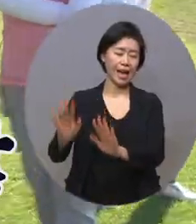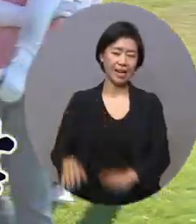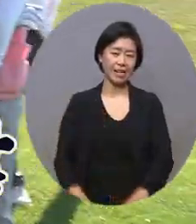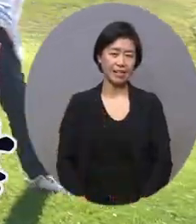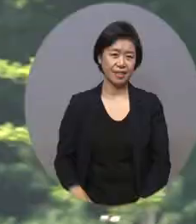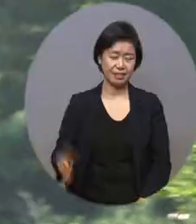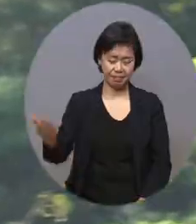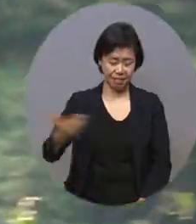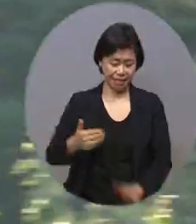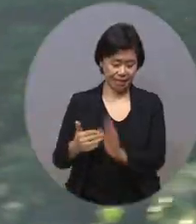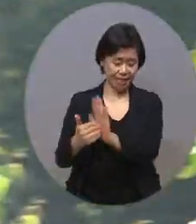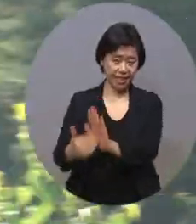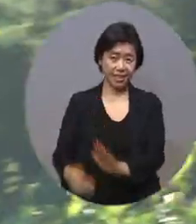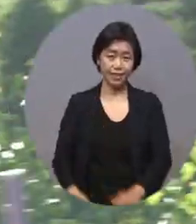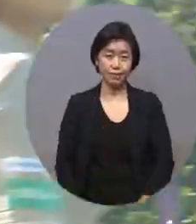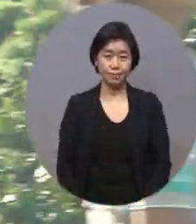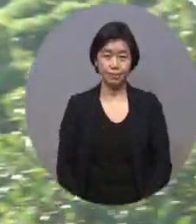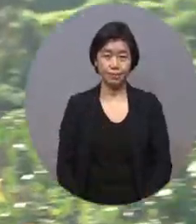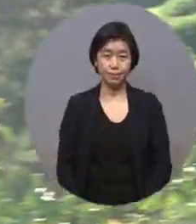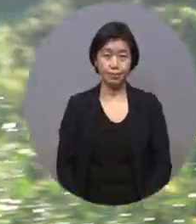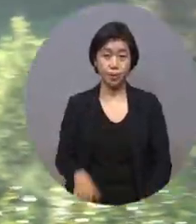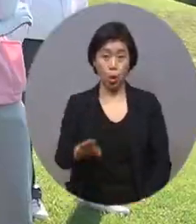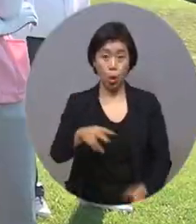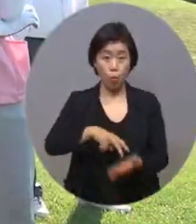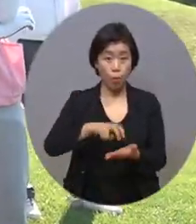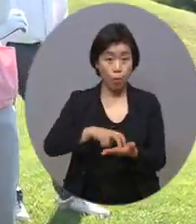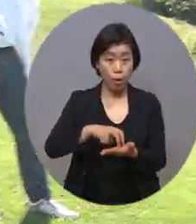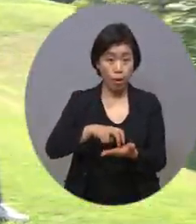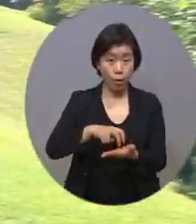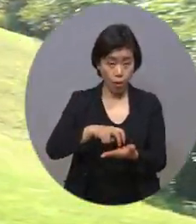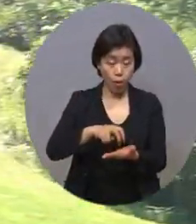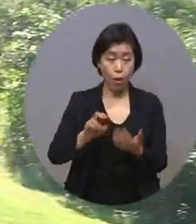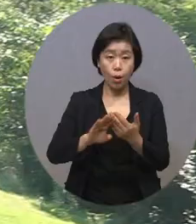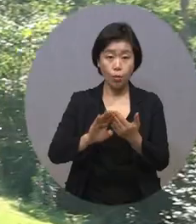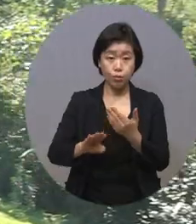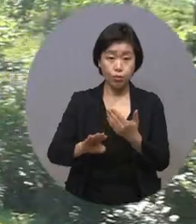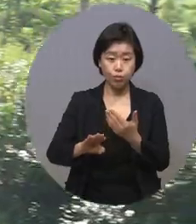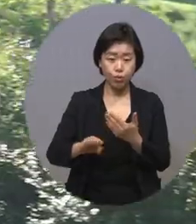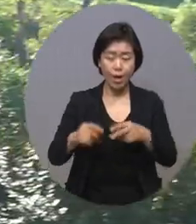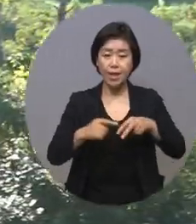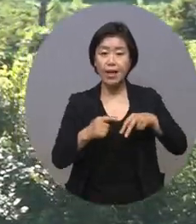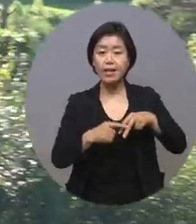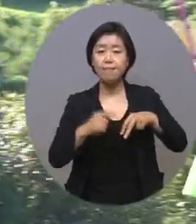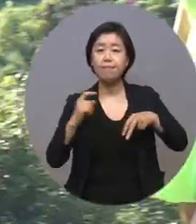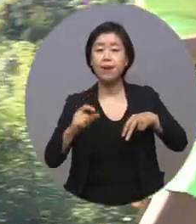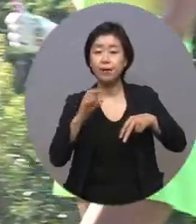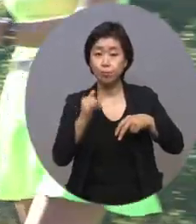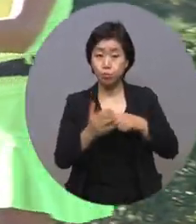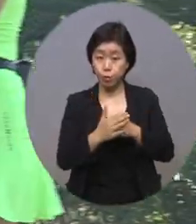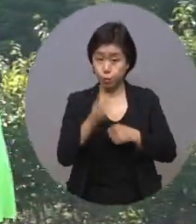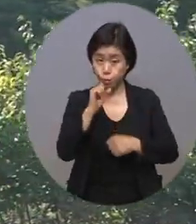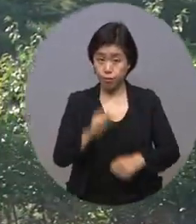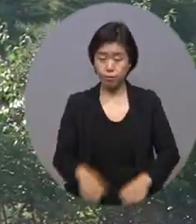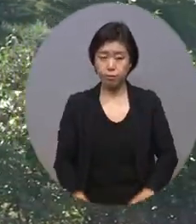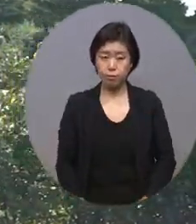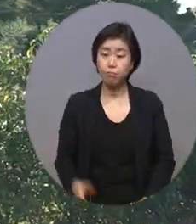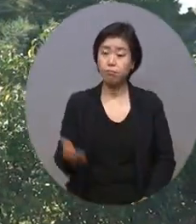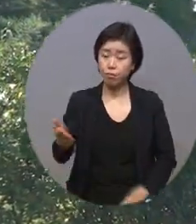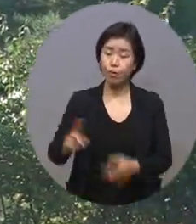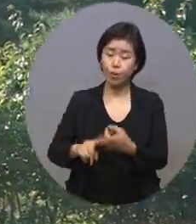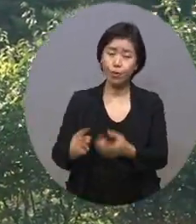안 받아. 거부해. 오빠 토끼띠 하니까 하체가 튼튼해져가지고. 아 진짜? 꼬임이 좋은데? 그럼 다음 판도 또 해.